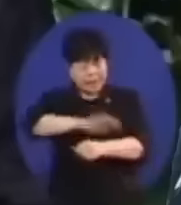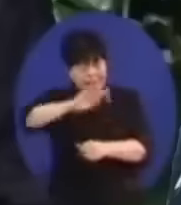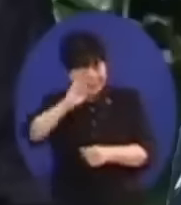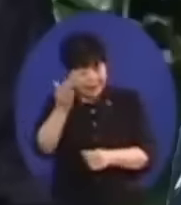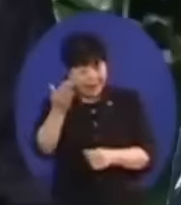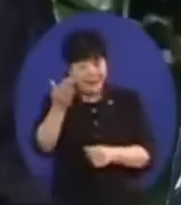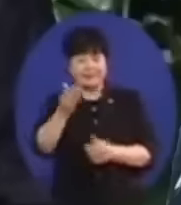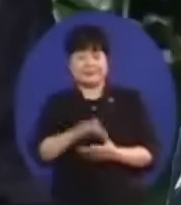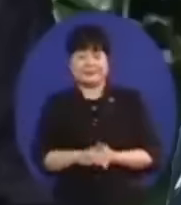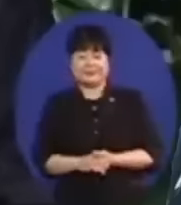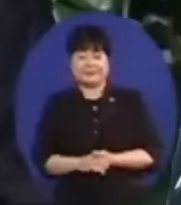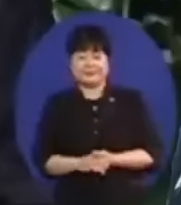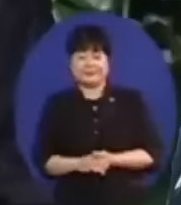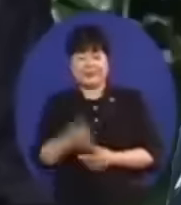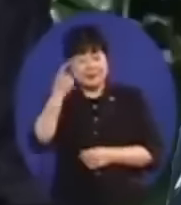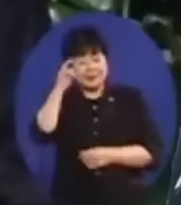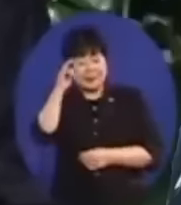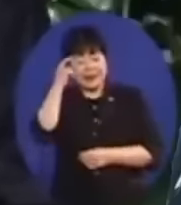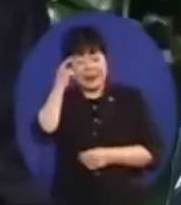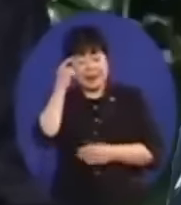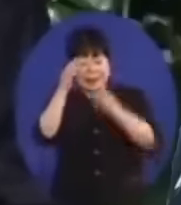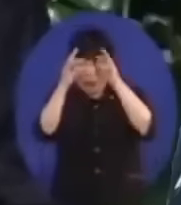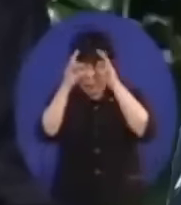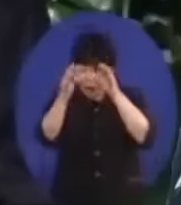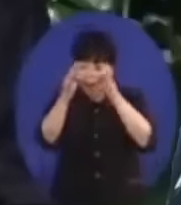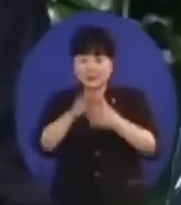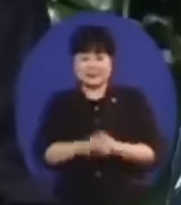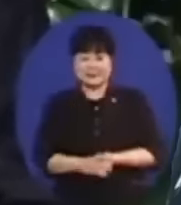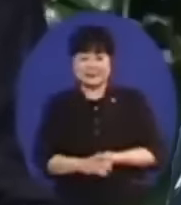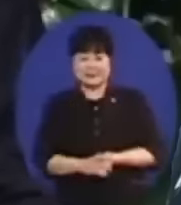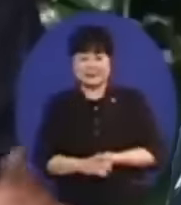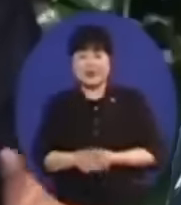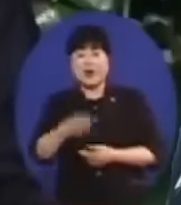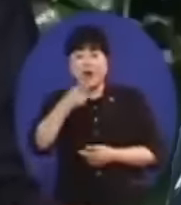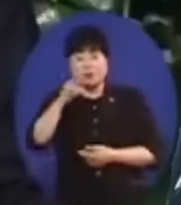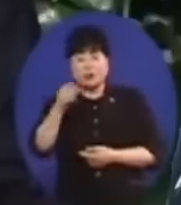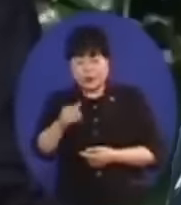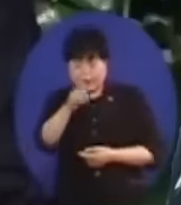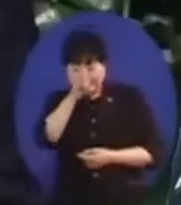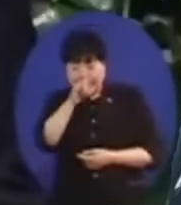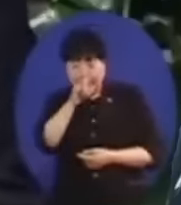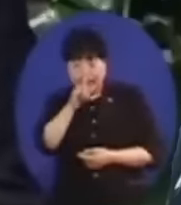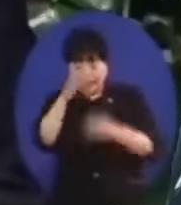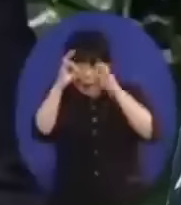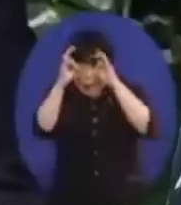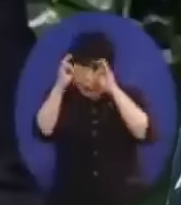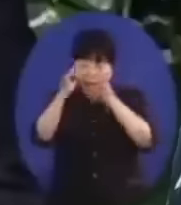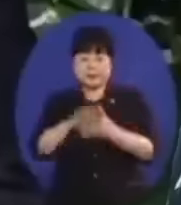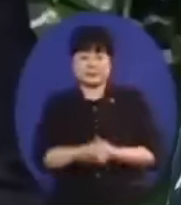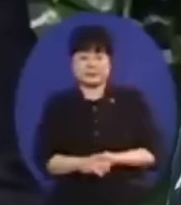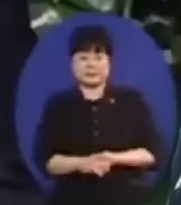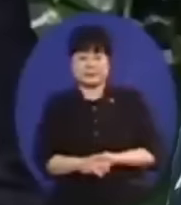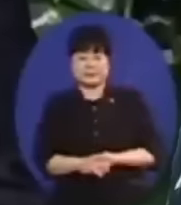것을 생각하고 바라봅니다. 없는 것을 있는 것처럼 바라봅니다.